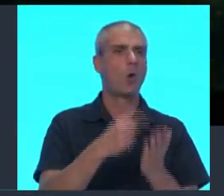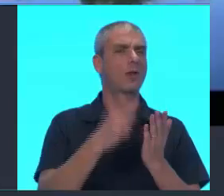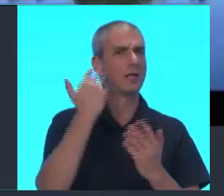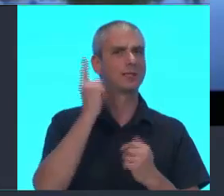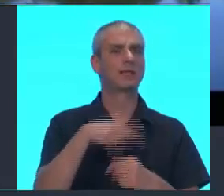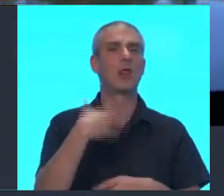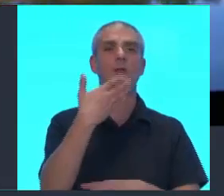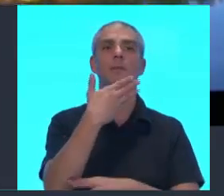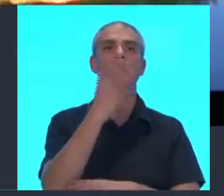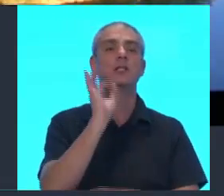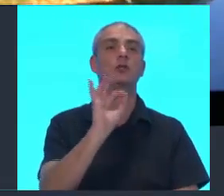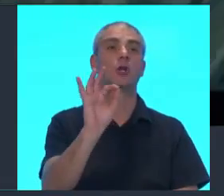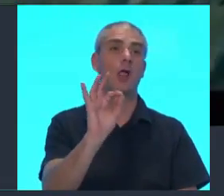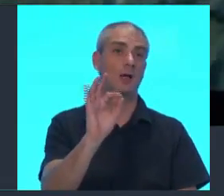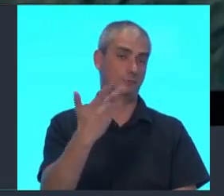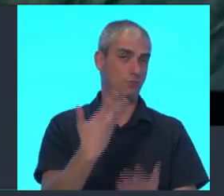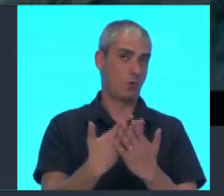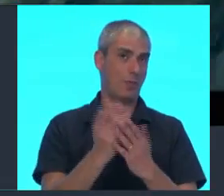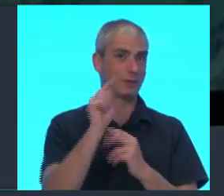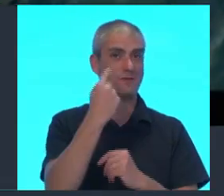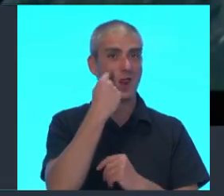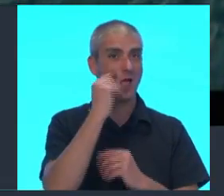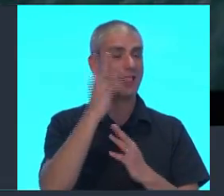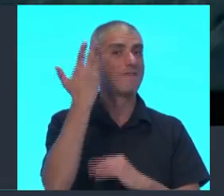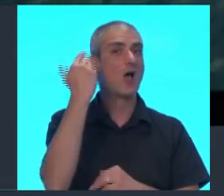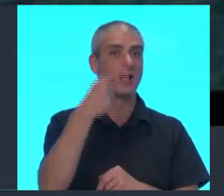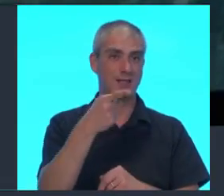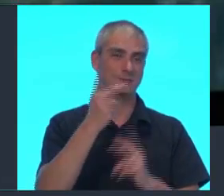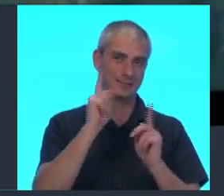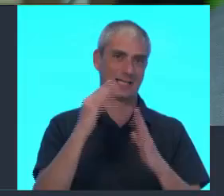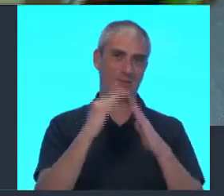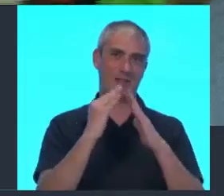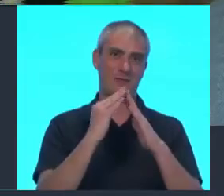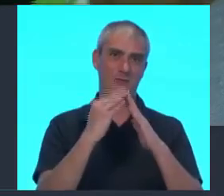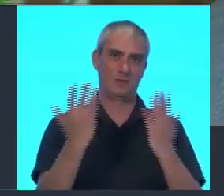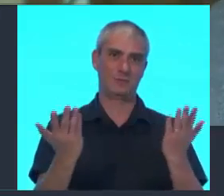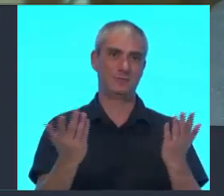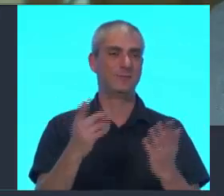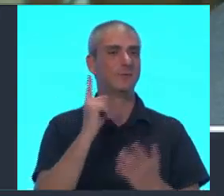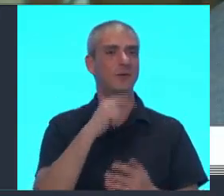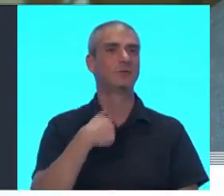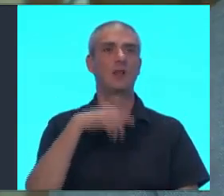להיות המדינה שלכם. מומלץ לכם לבוא לראות איפה הייתם אמורים להיות. My name is